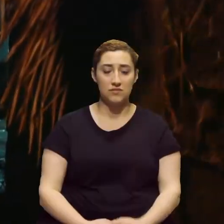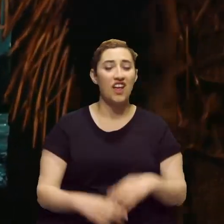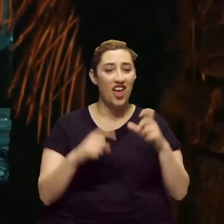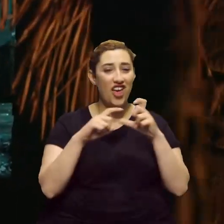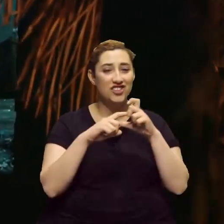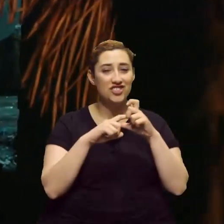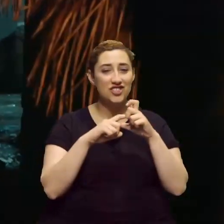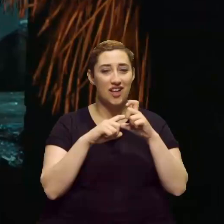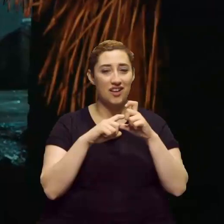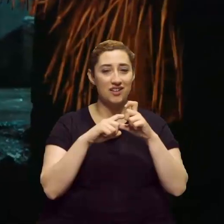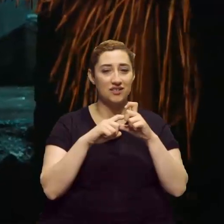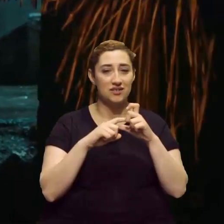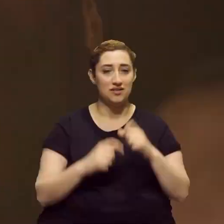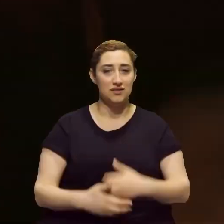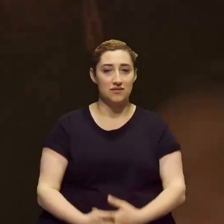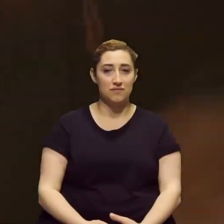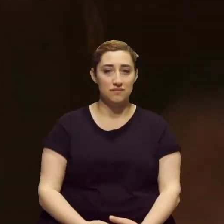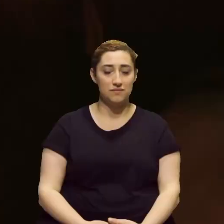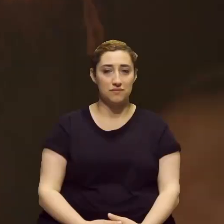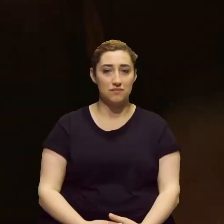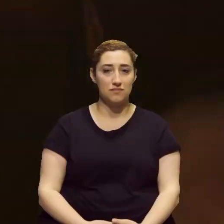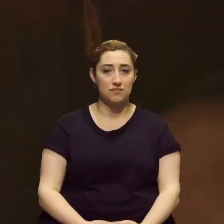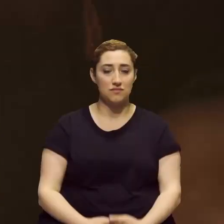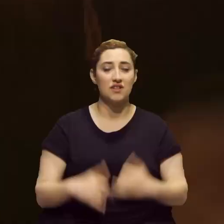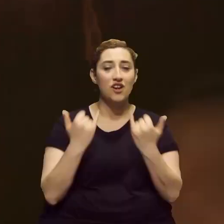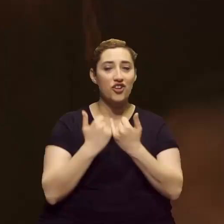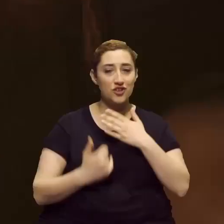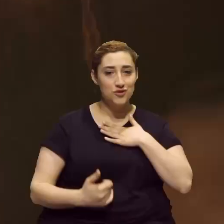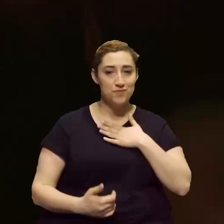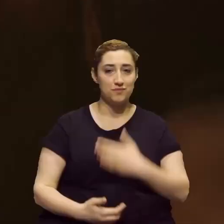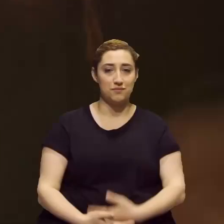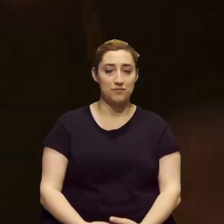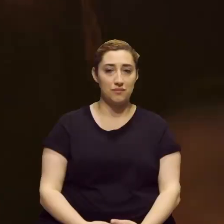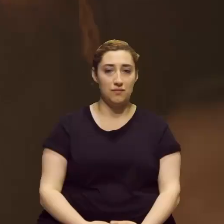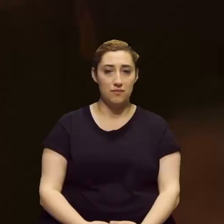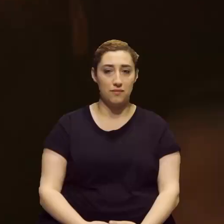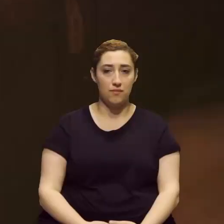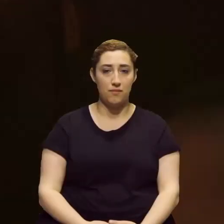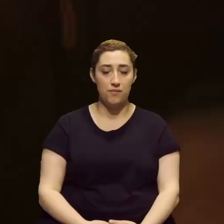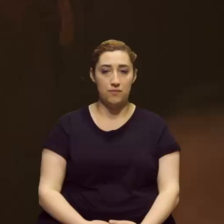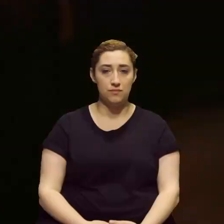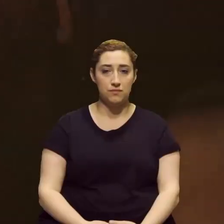Ejder. Önerinde ateş yanıyor. Kardeşim.